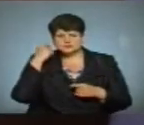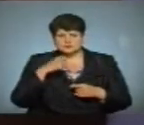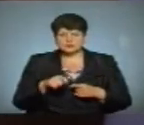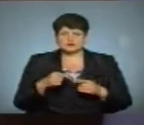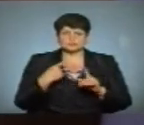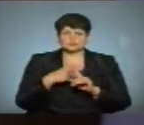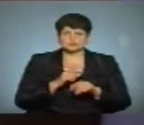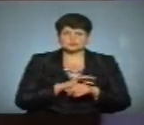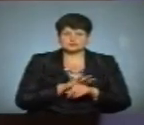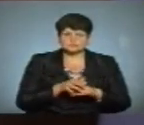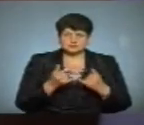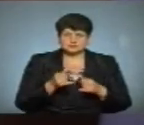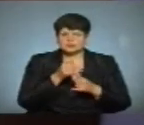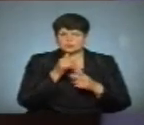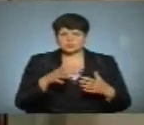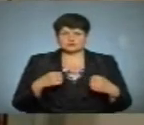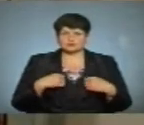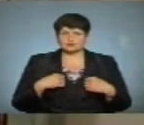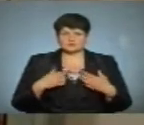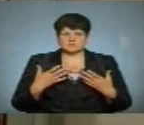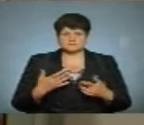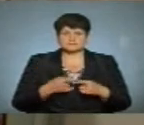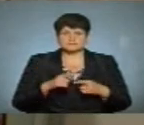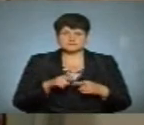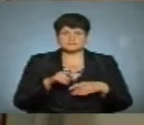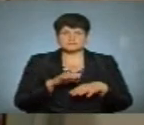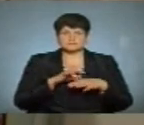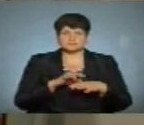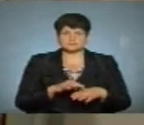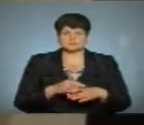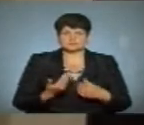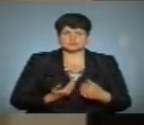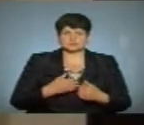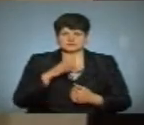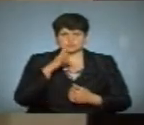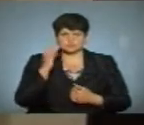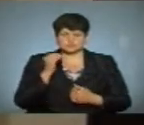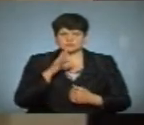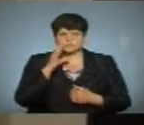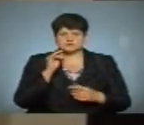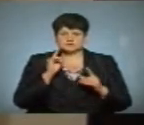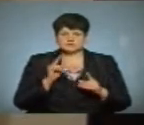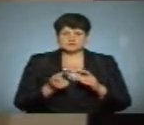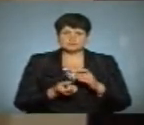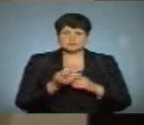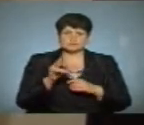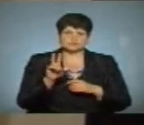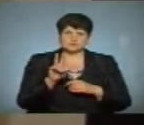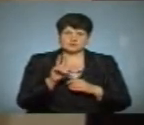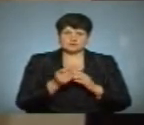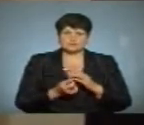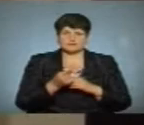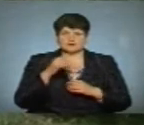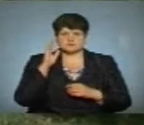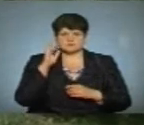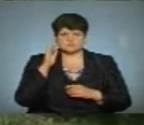коронавірус. Ми не можемо ні помитися. Це от ми ведемо образ життя нічний. Вночі тільки лише появляється година, друга появляється